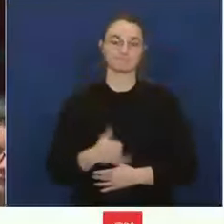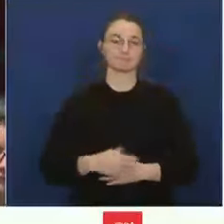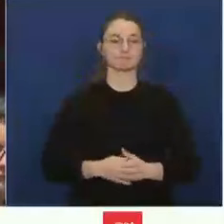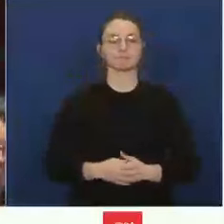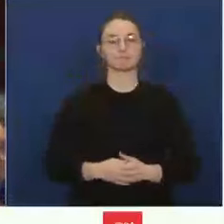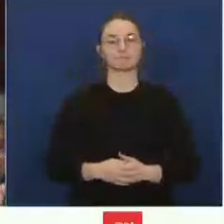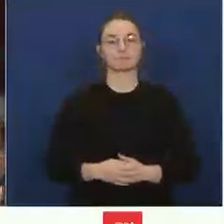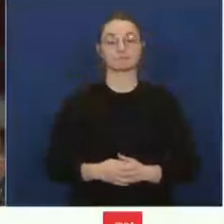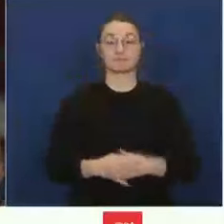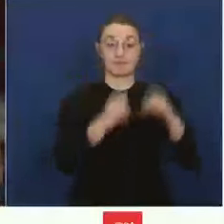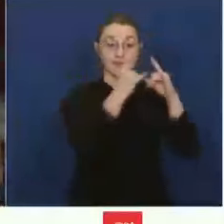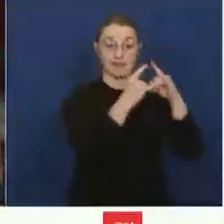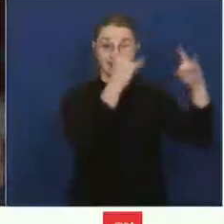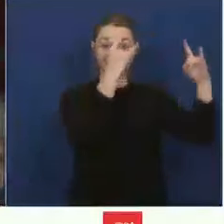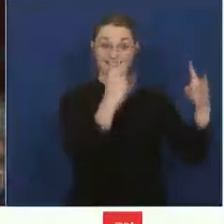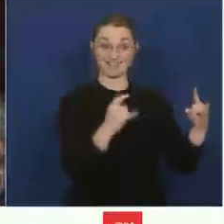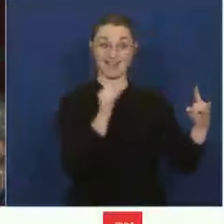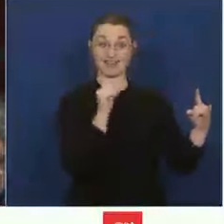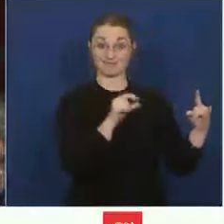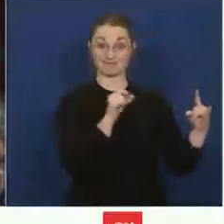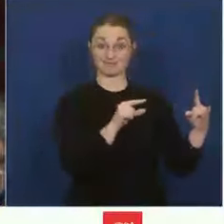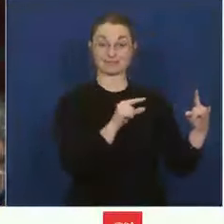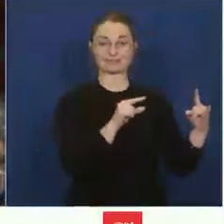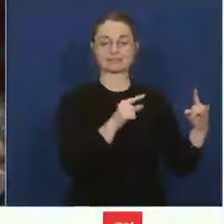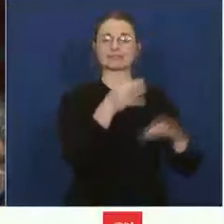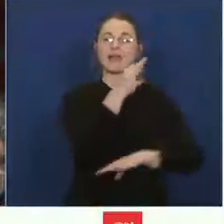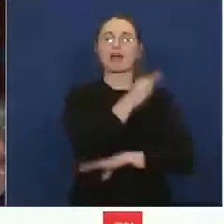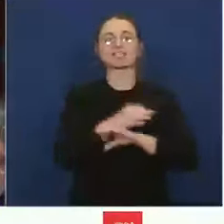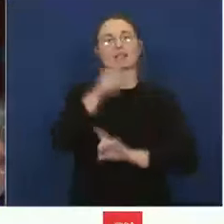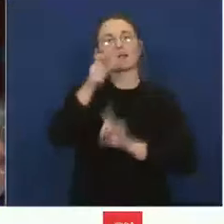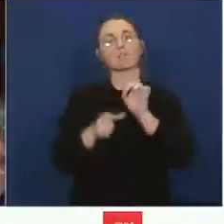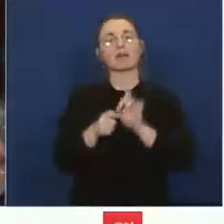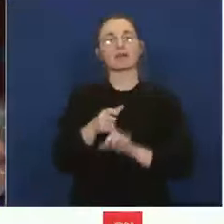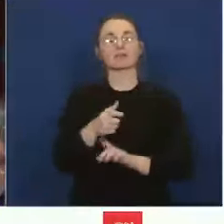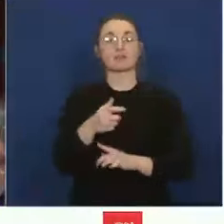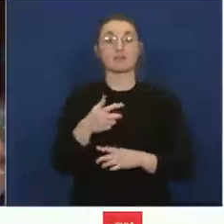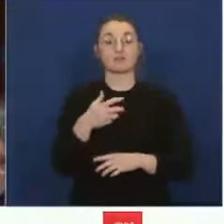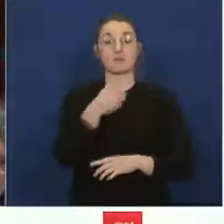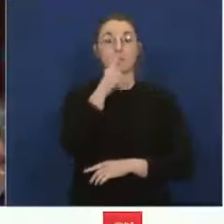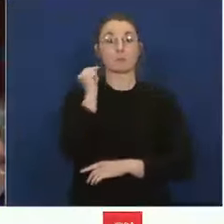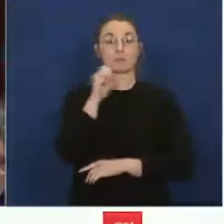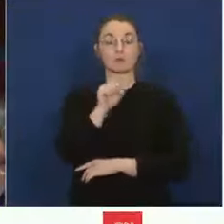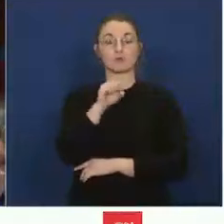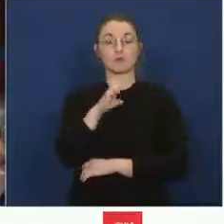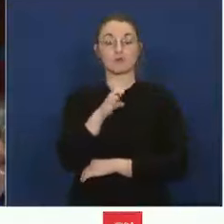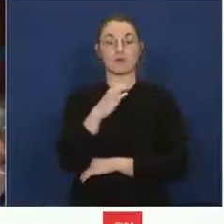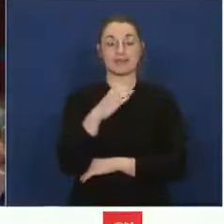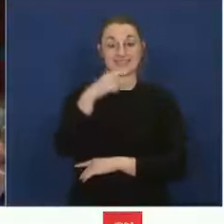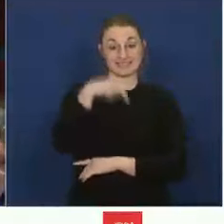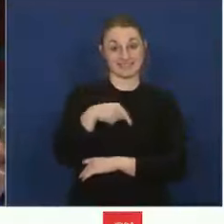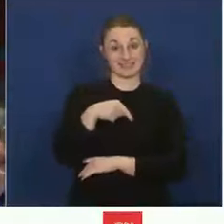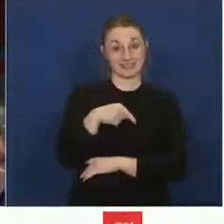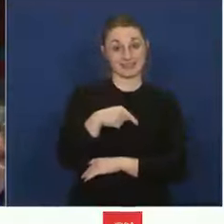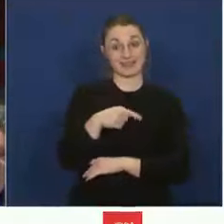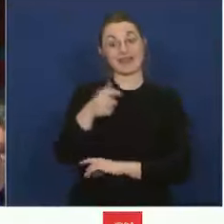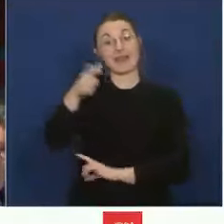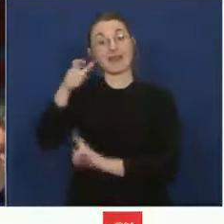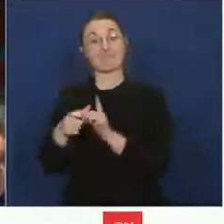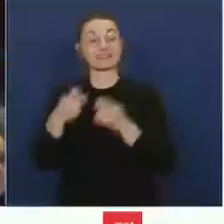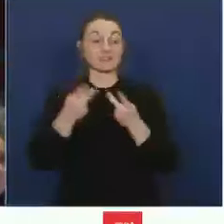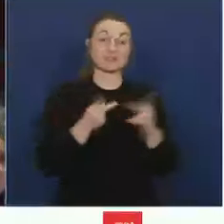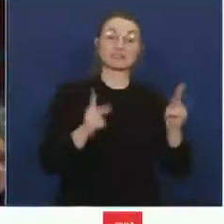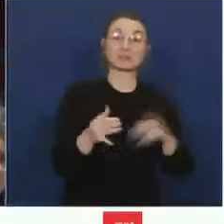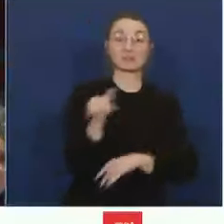Considérant que la serre équatoriale conçue par l'architecte Jean-Pierre Sec, inaugurée par Augustin Laurent, alors maire de Lille le